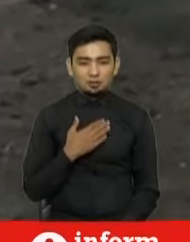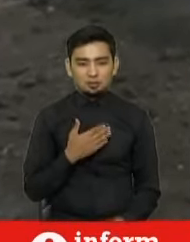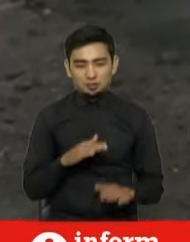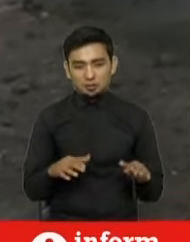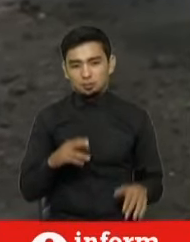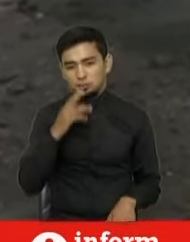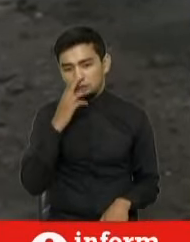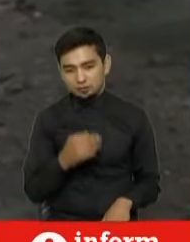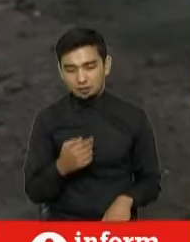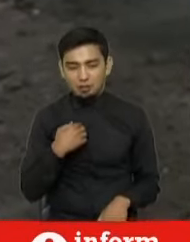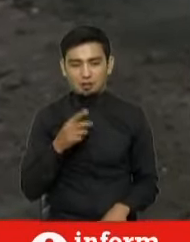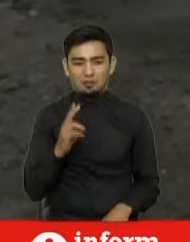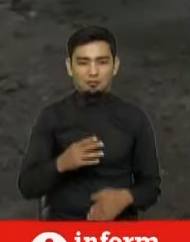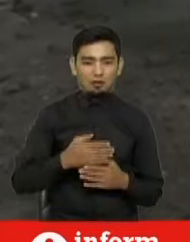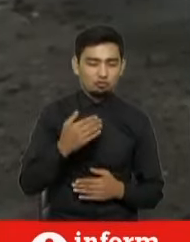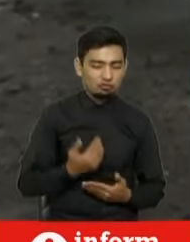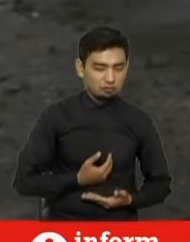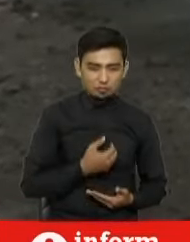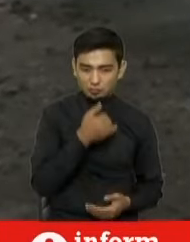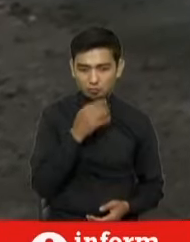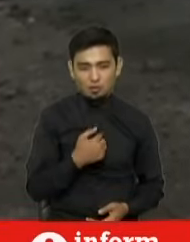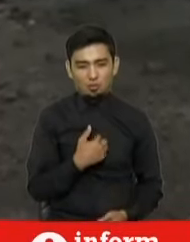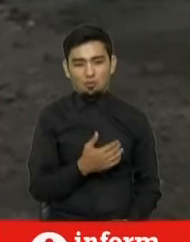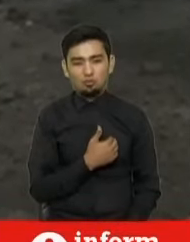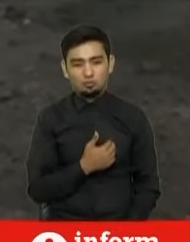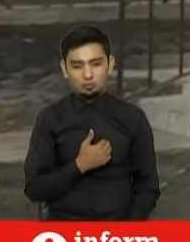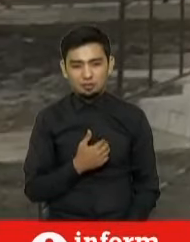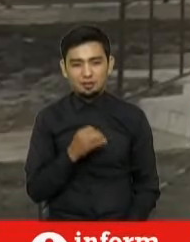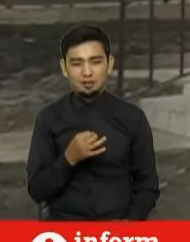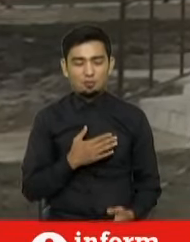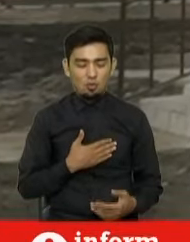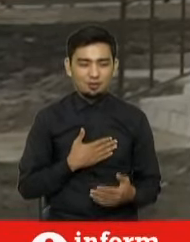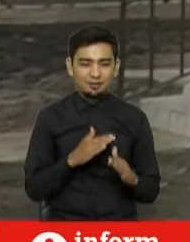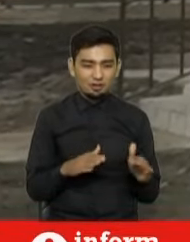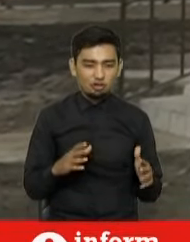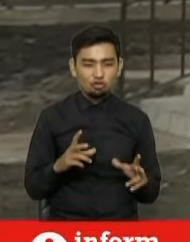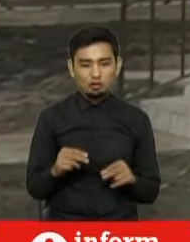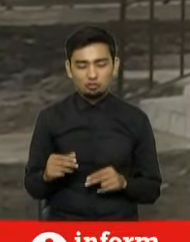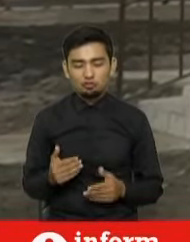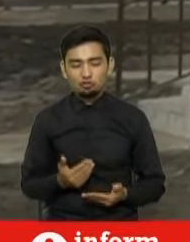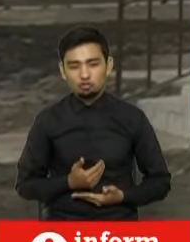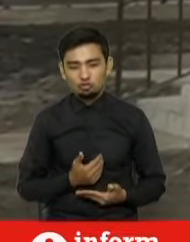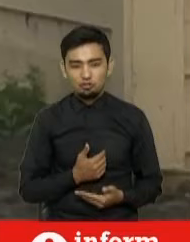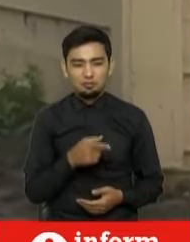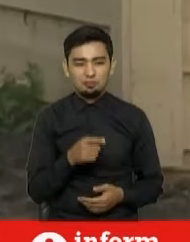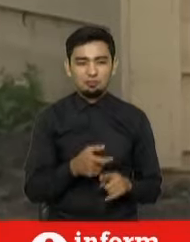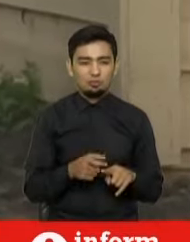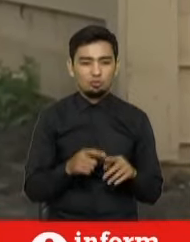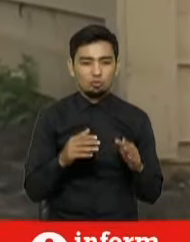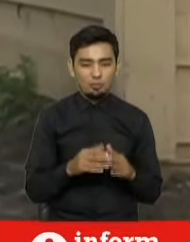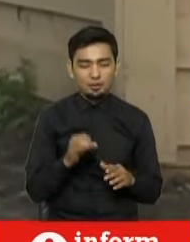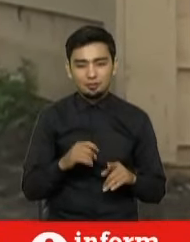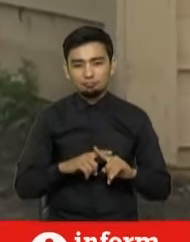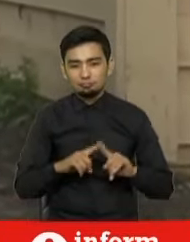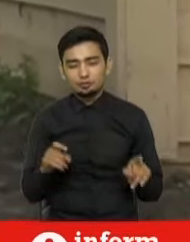я привыкла. Вот. Хочу, чтобы мои дети счастливо жили здесь, в этом доме. Это неожиданная